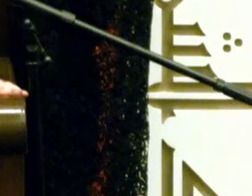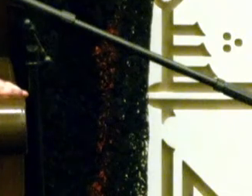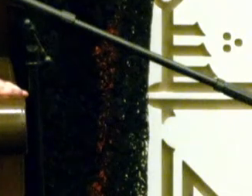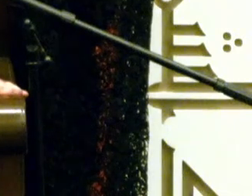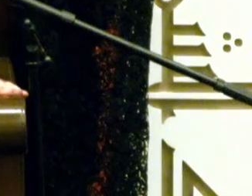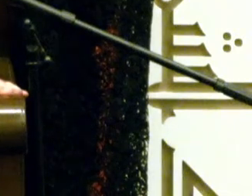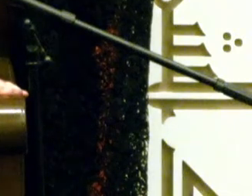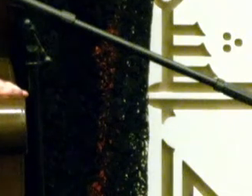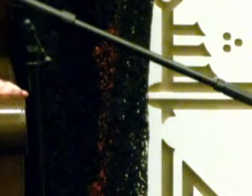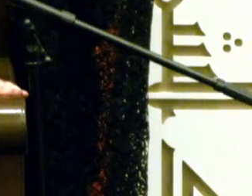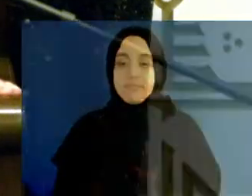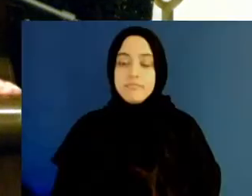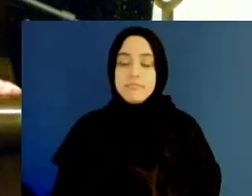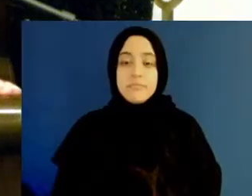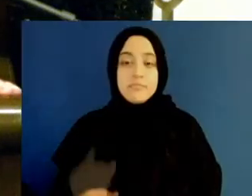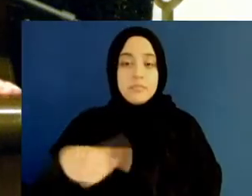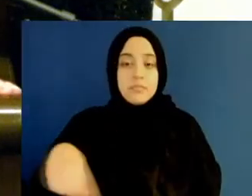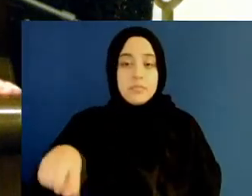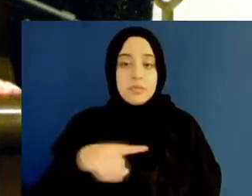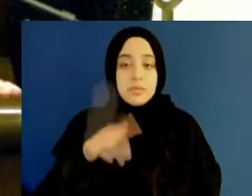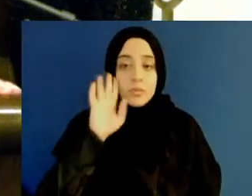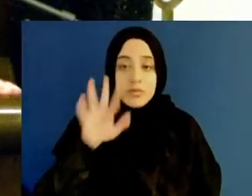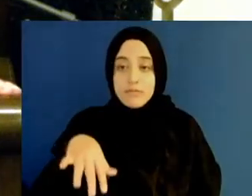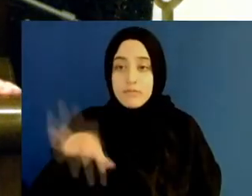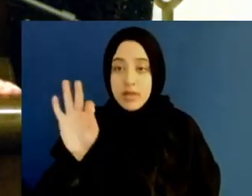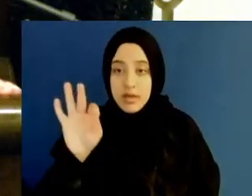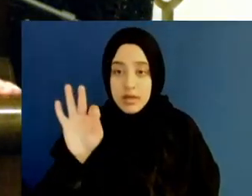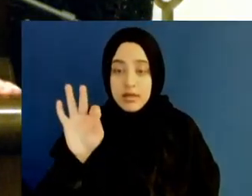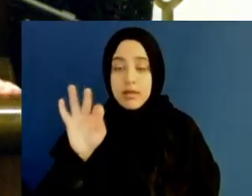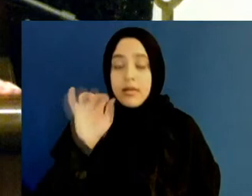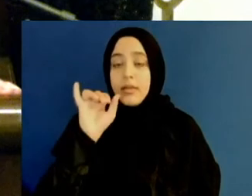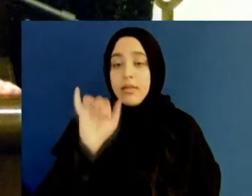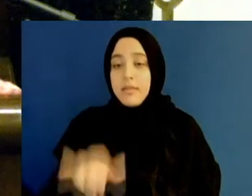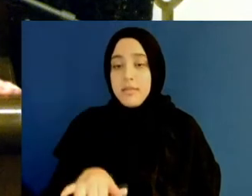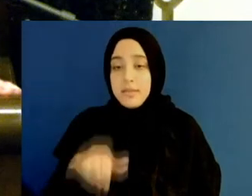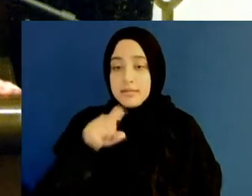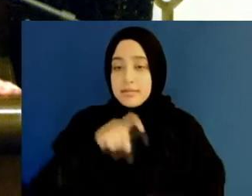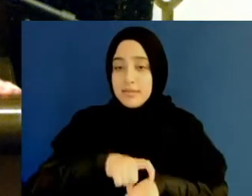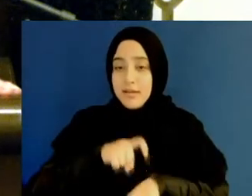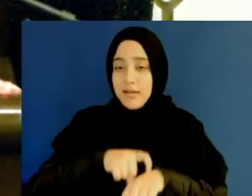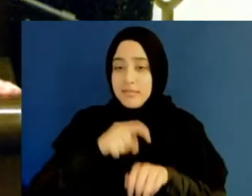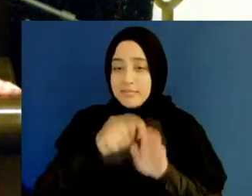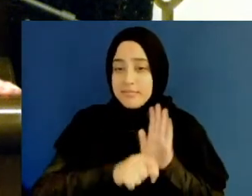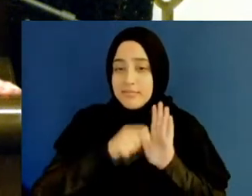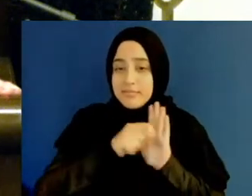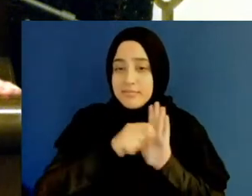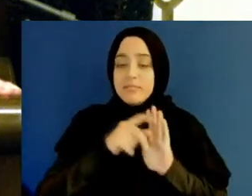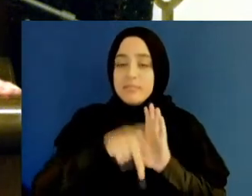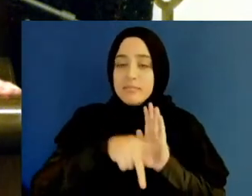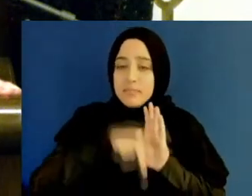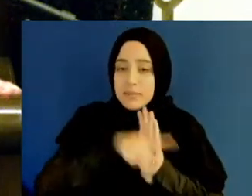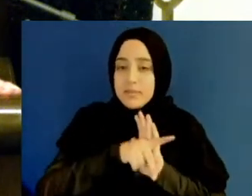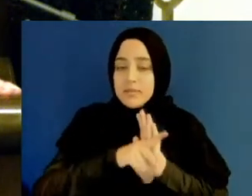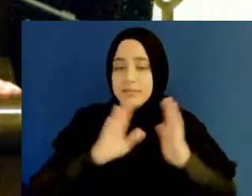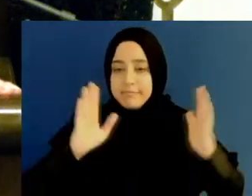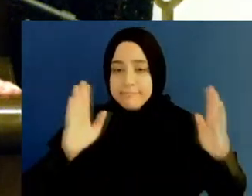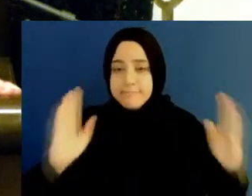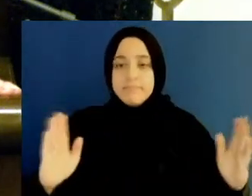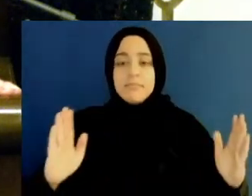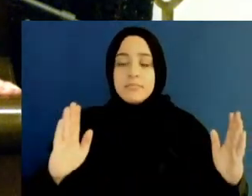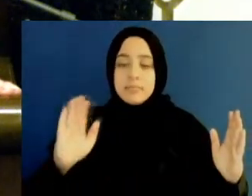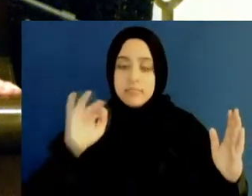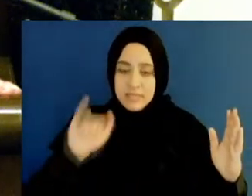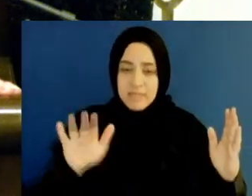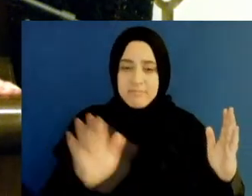أحبائي، you find that the period in which Maulana Imam Ali ibn